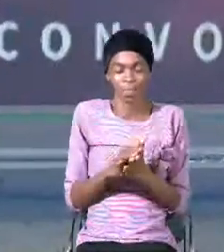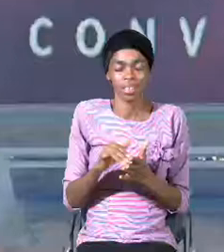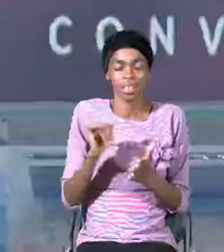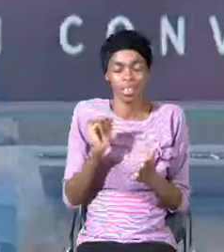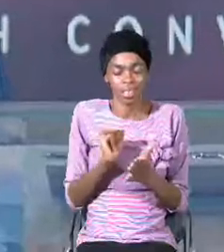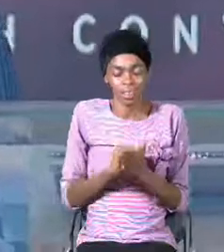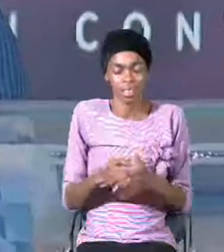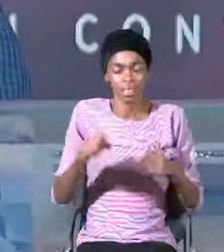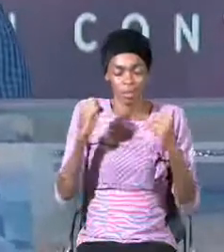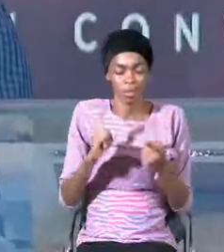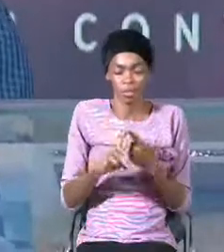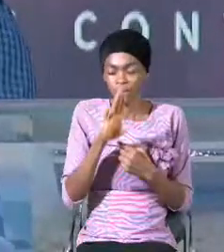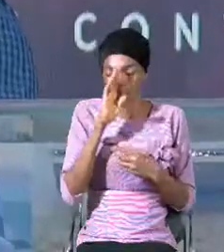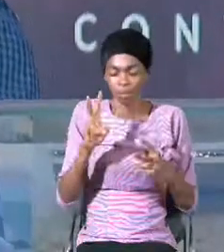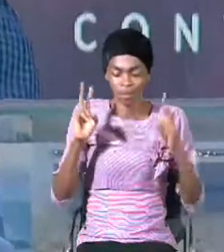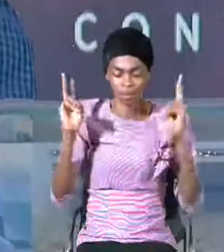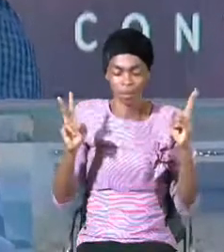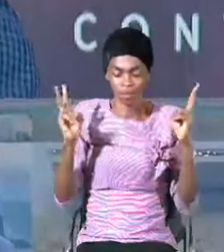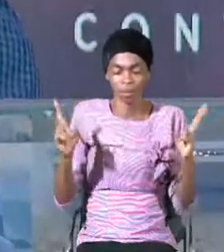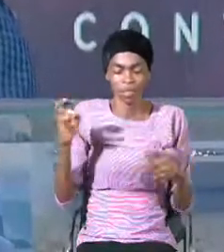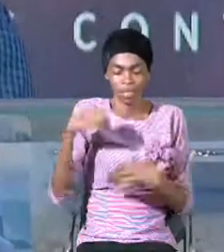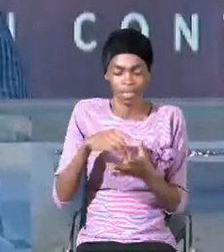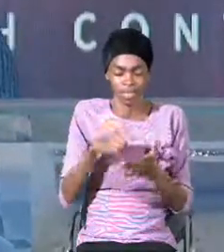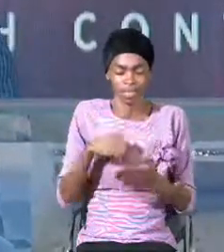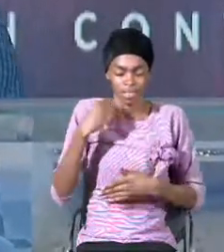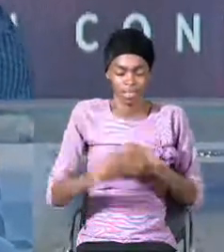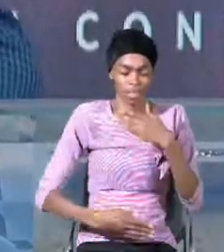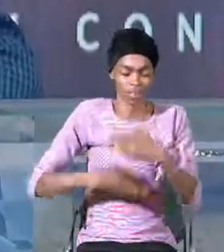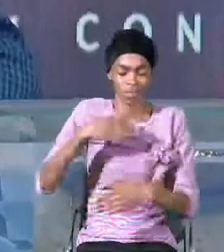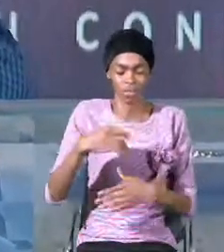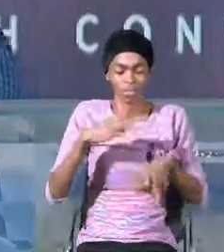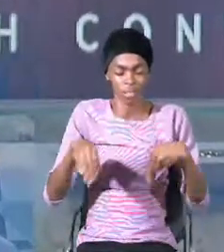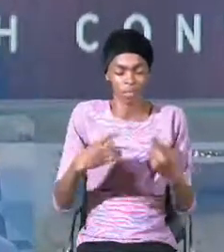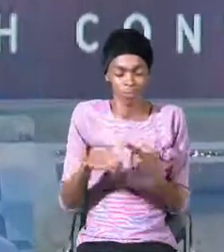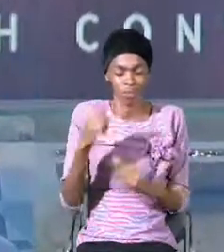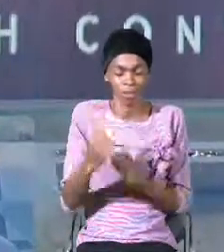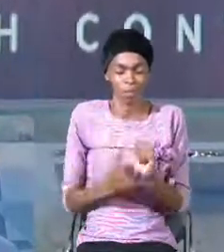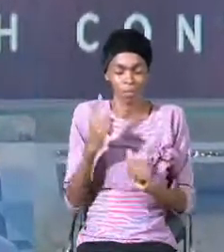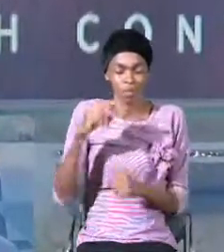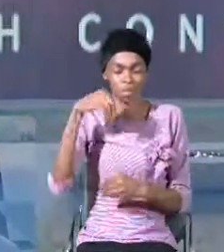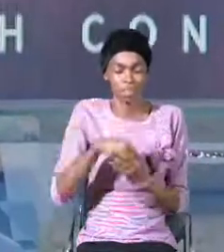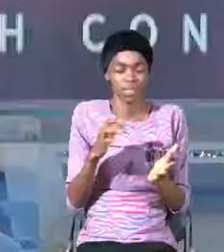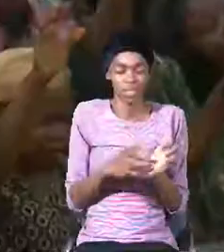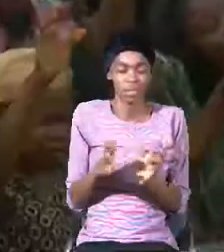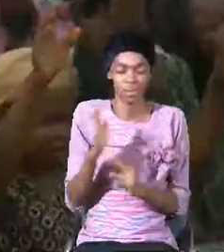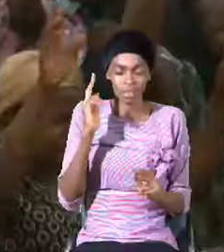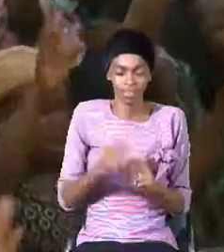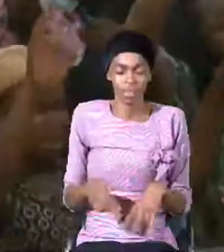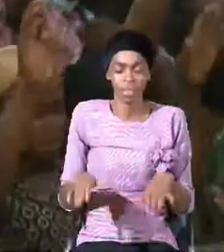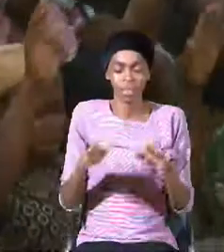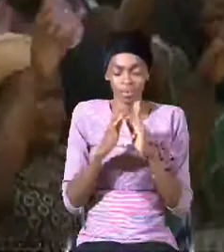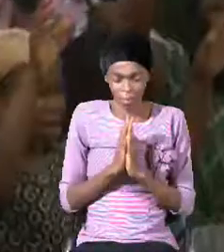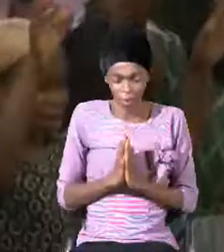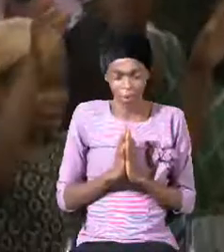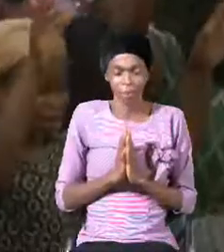prie la puissance pour être victorieux dans cette génération, donne à chacun au nom de